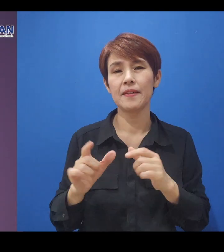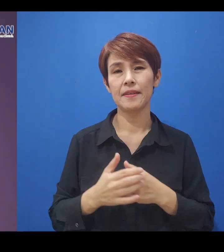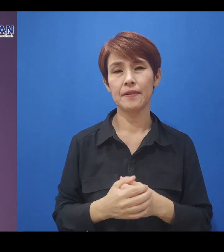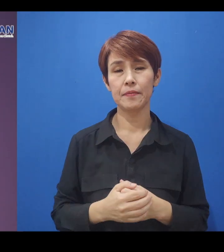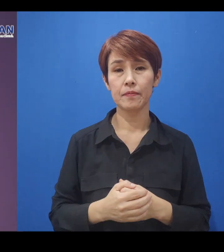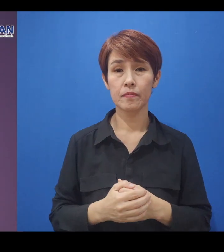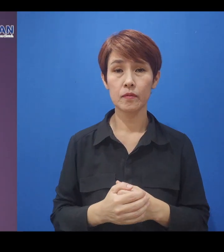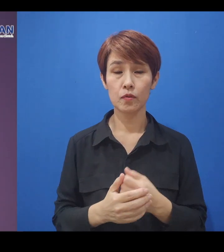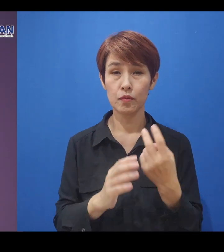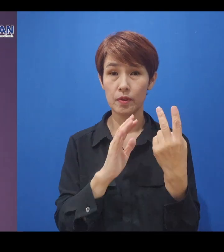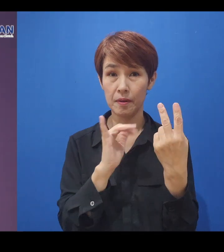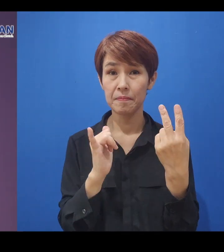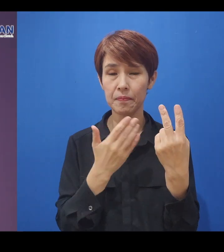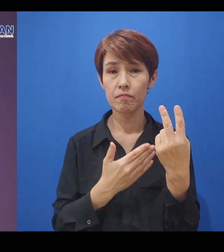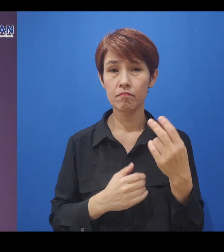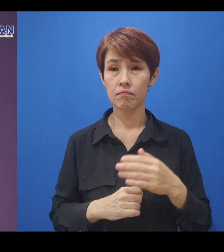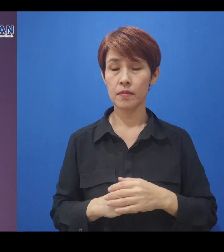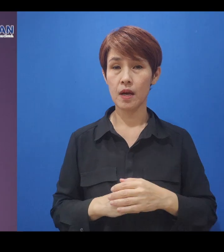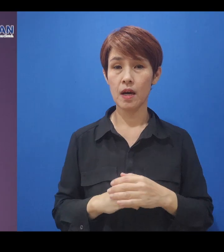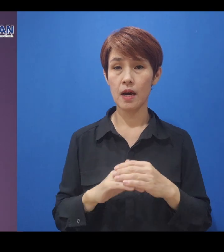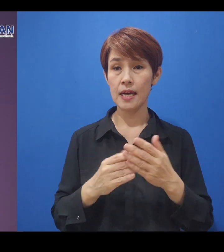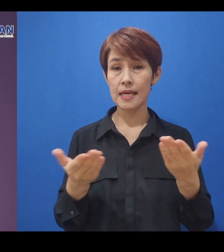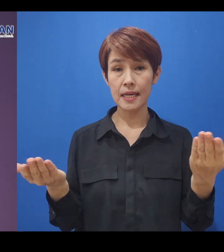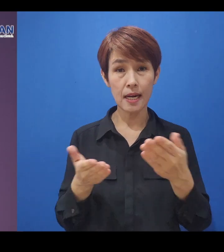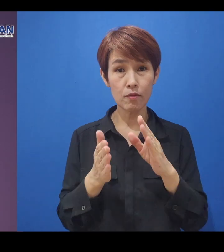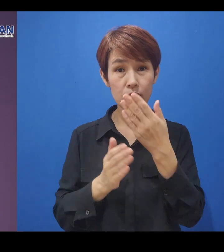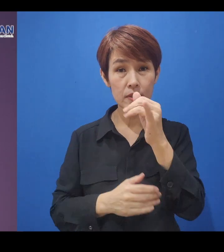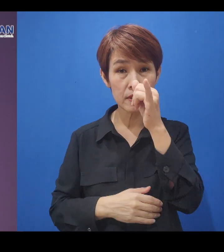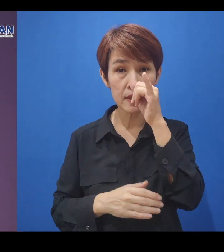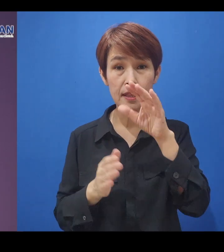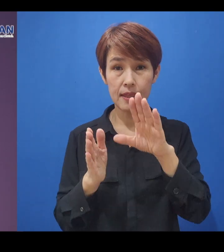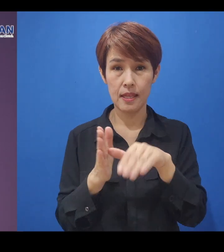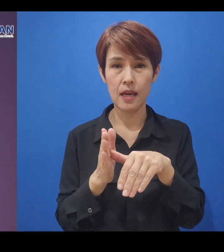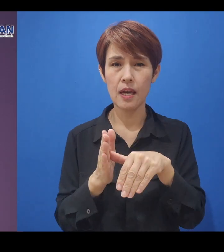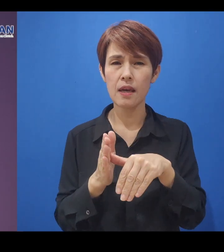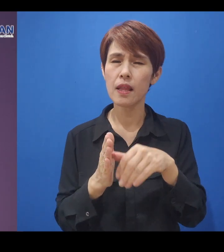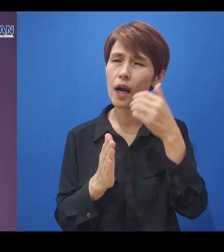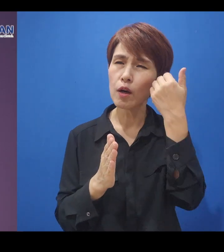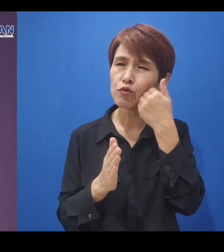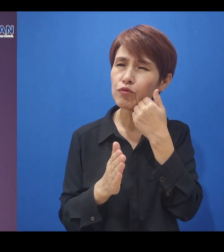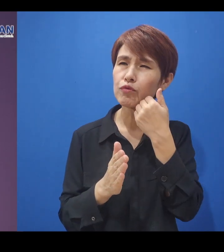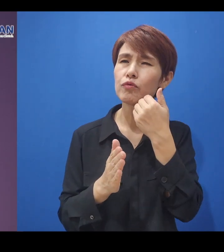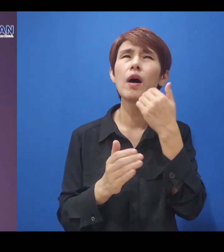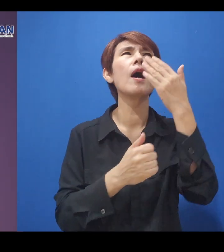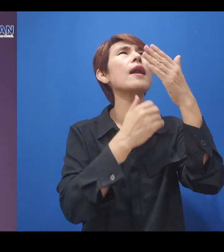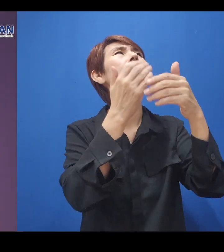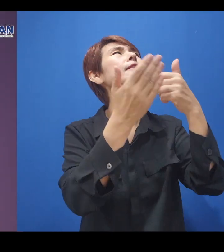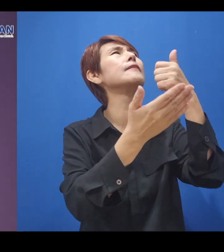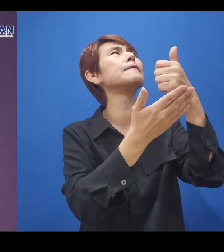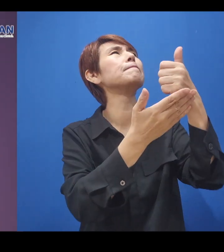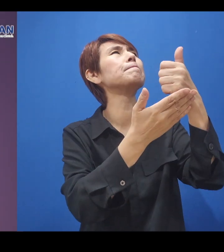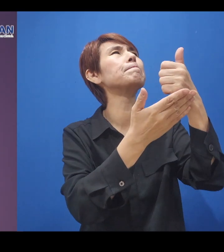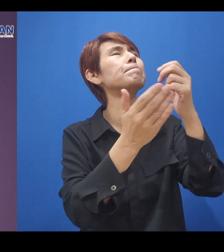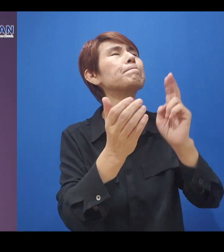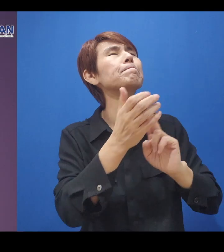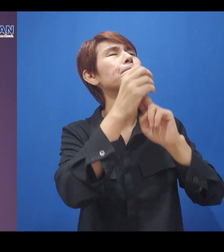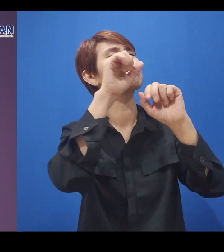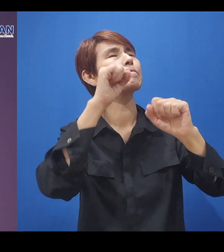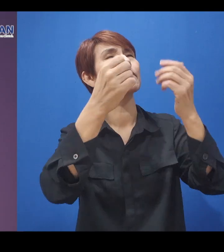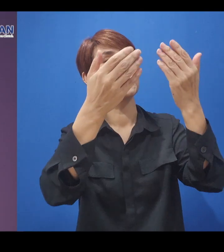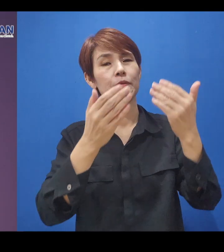그랬더니 내가 일할 수 있는 낮에 내가 이름 불렀던 그 하나님이 역사를 해주신 거예요.